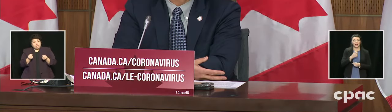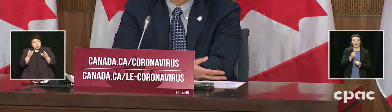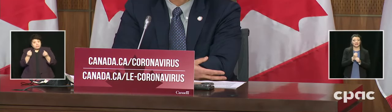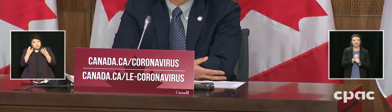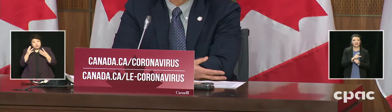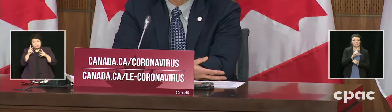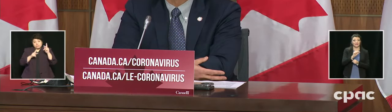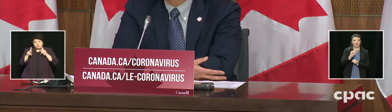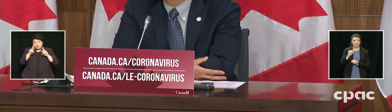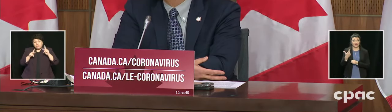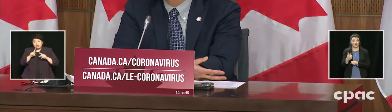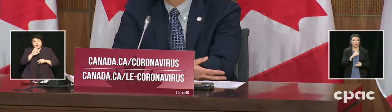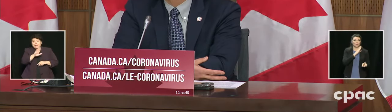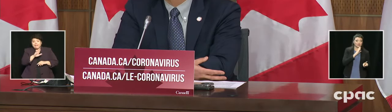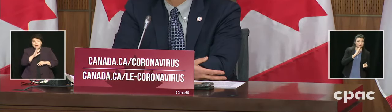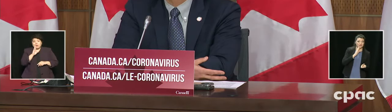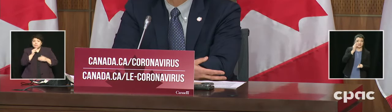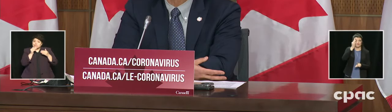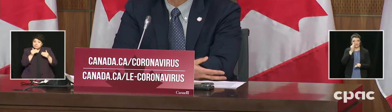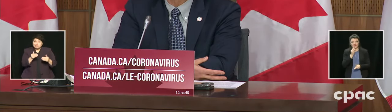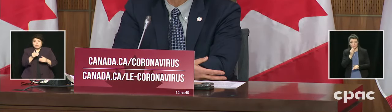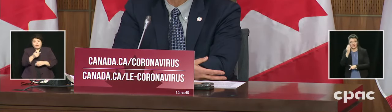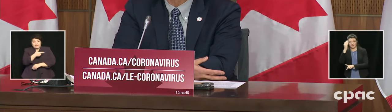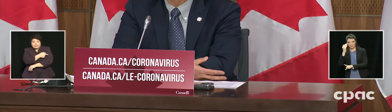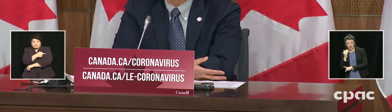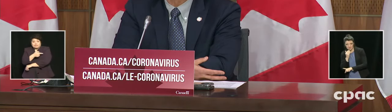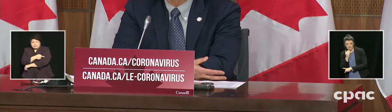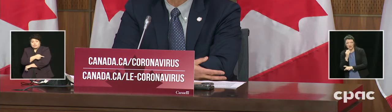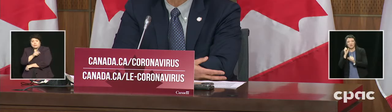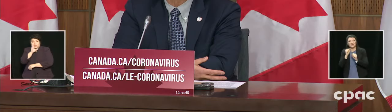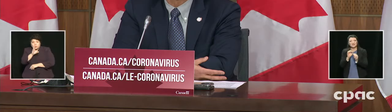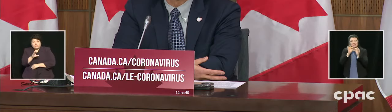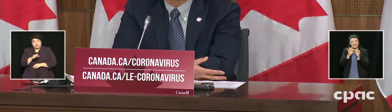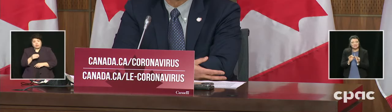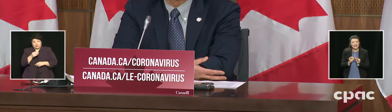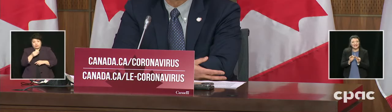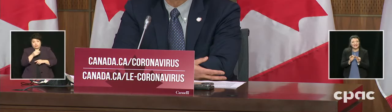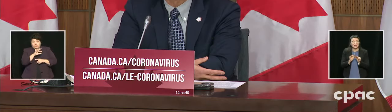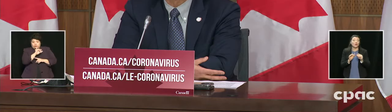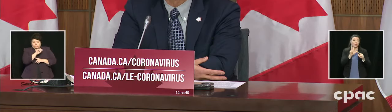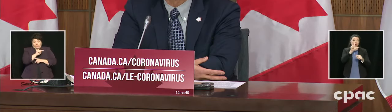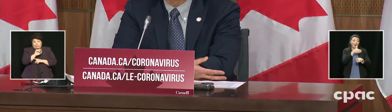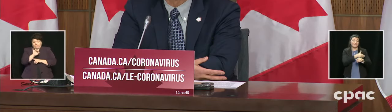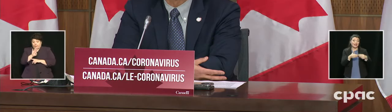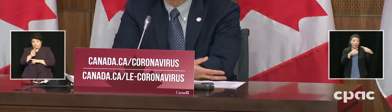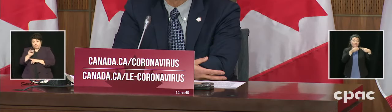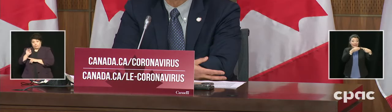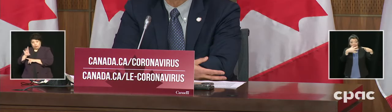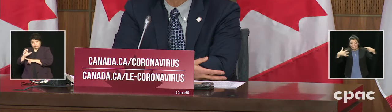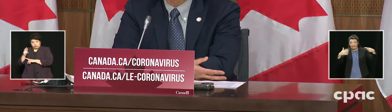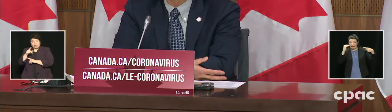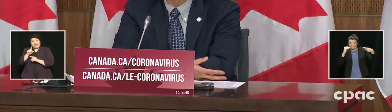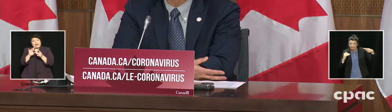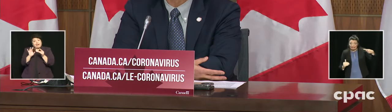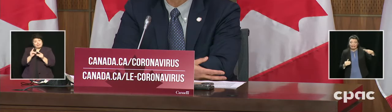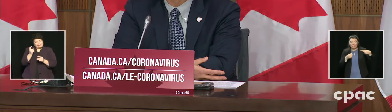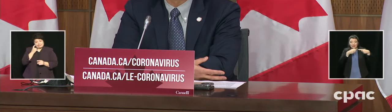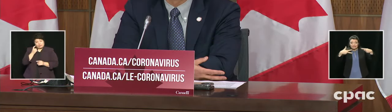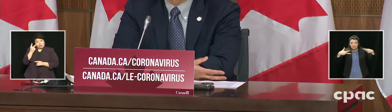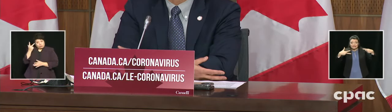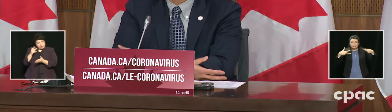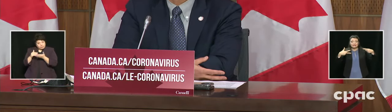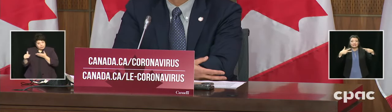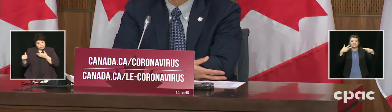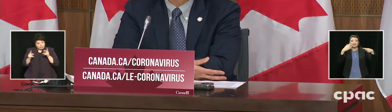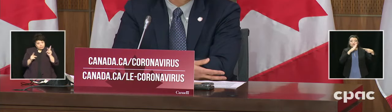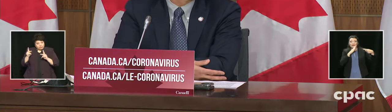de 2021. Vous avez parlé, je sais, de 3 millions d'ici la fin mars, mais combien dès le mois de janvier, combien en février, combien